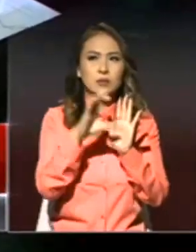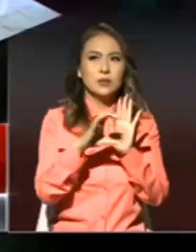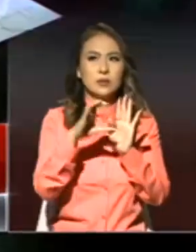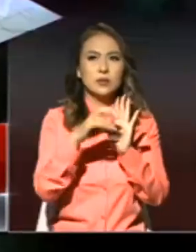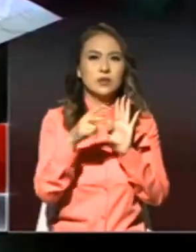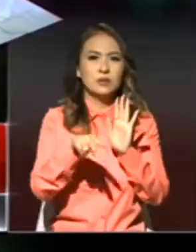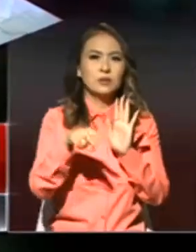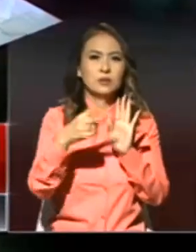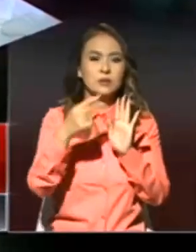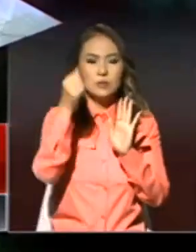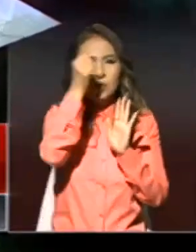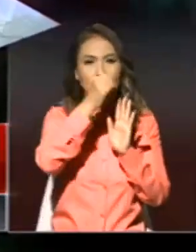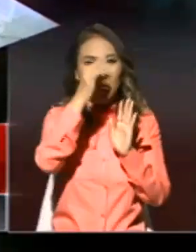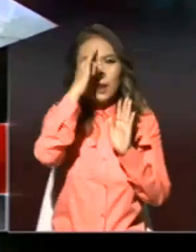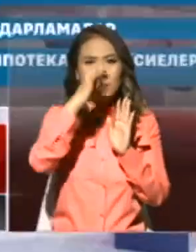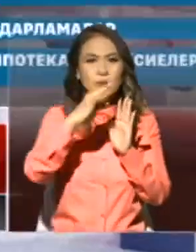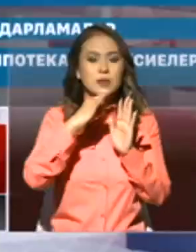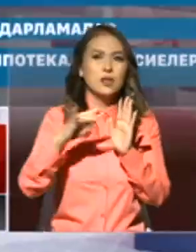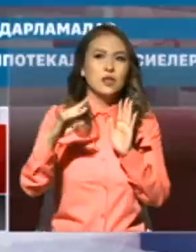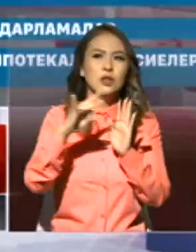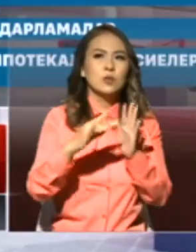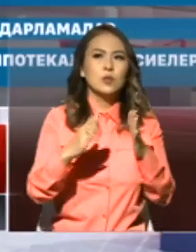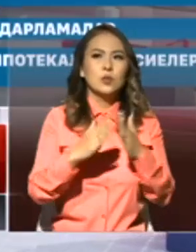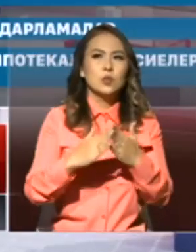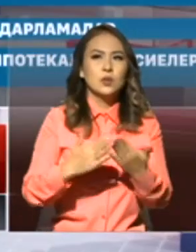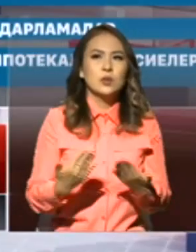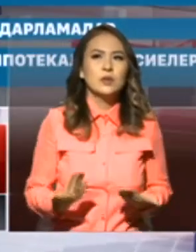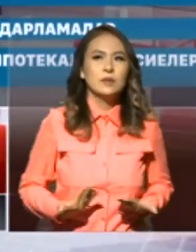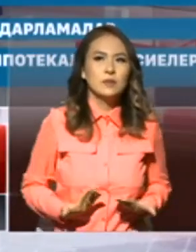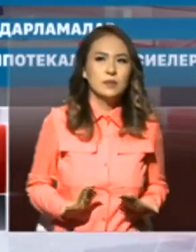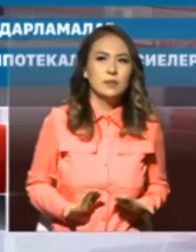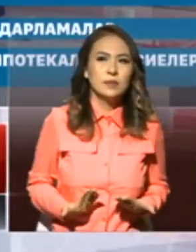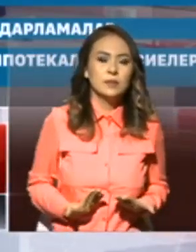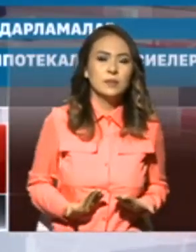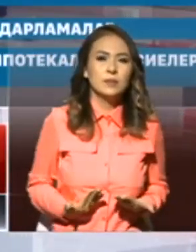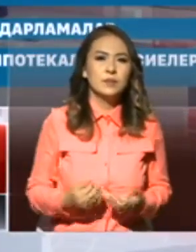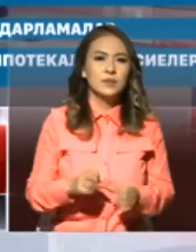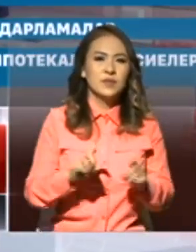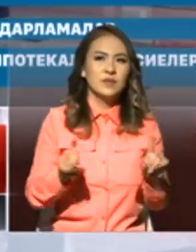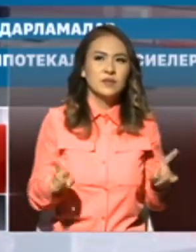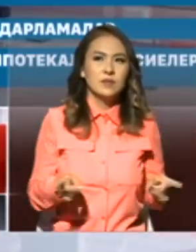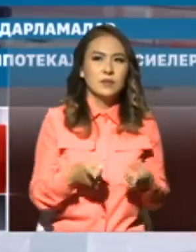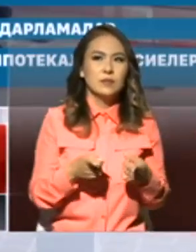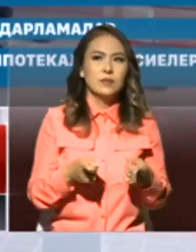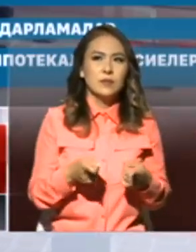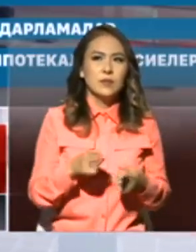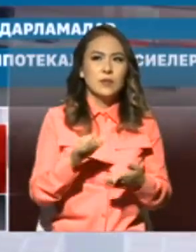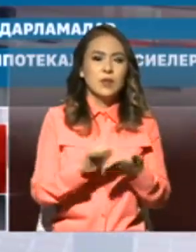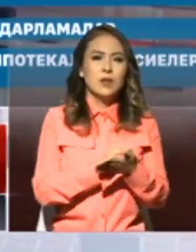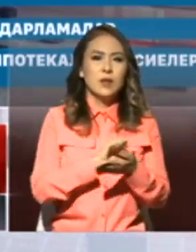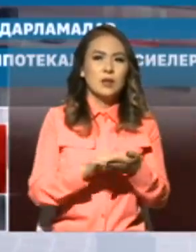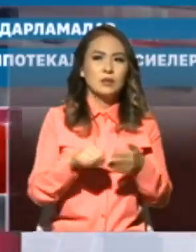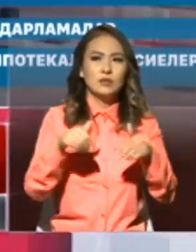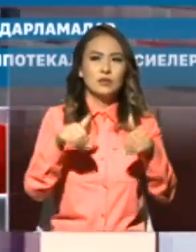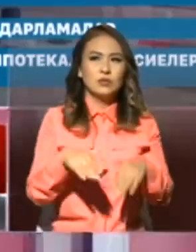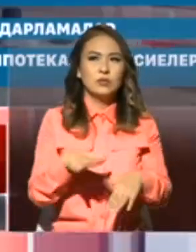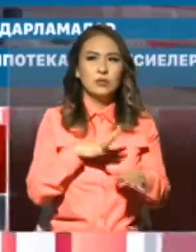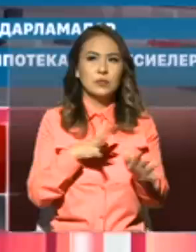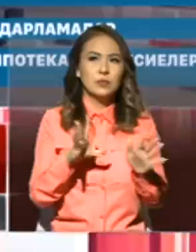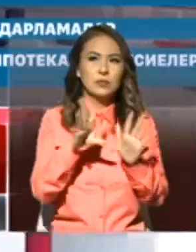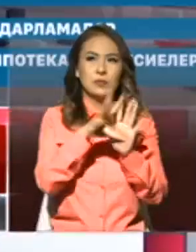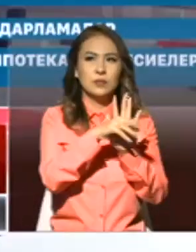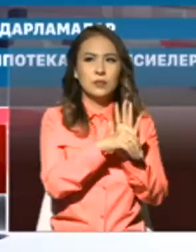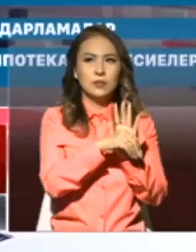46-42 жылы Қазақстан Республикасында тұрғын үй инфраструктурасын, инфрақұрылымын дамыту концепциясы деген документ қабылданды. Соған кіріп кетті